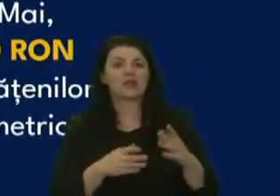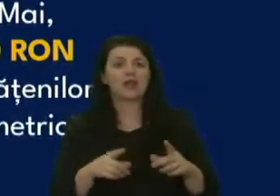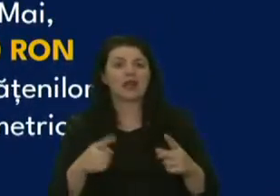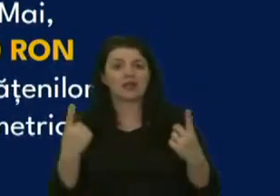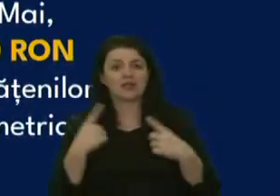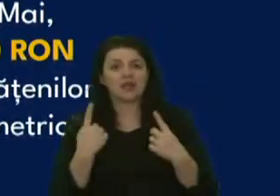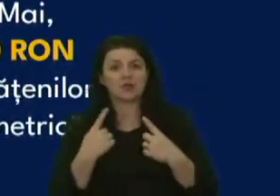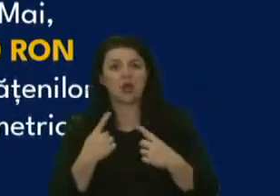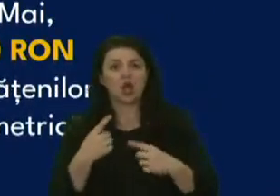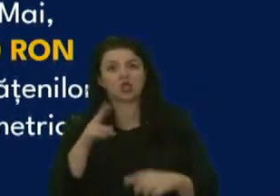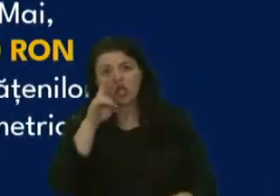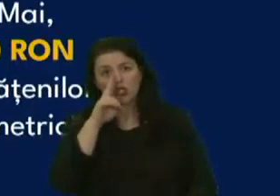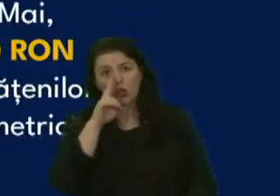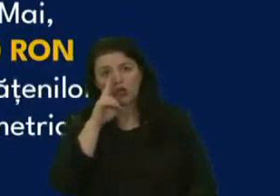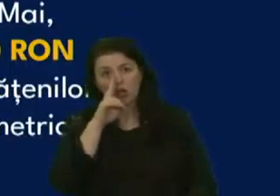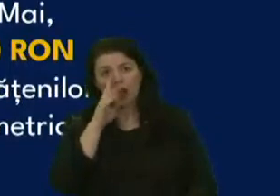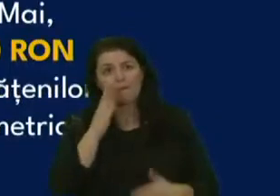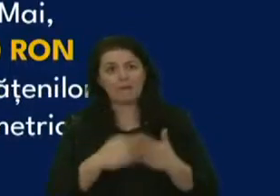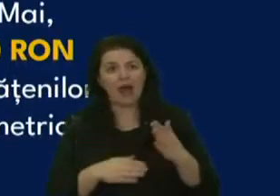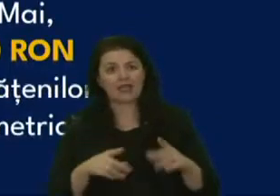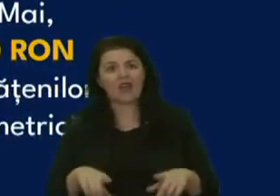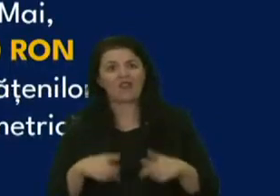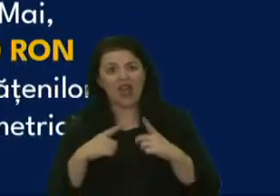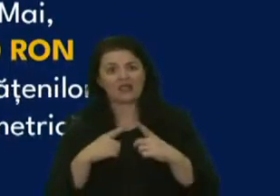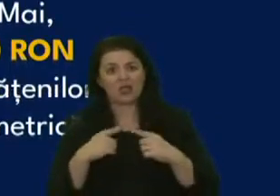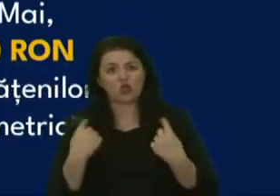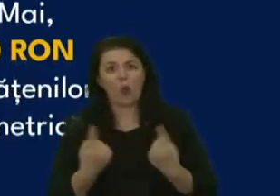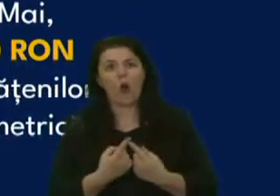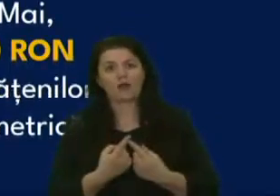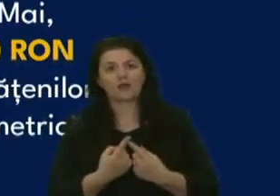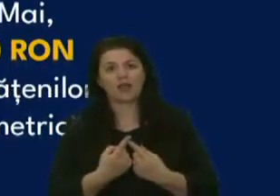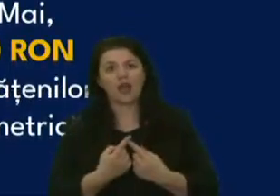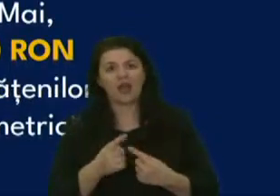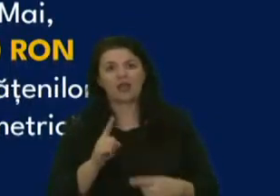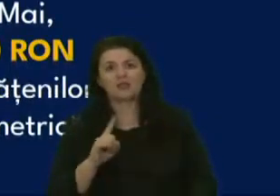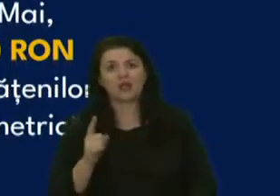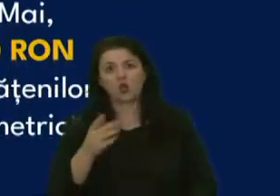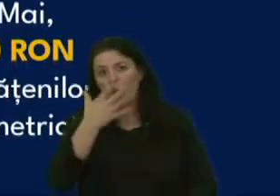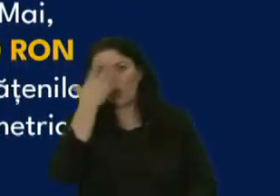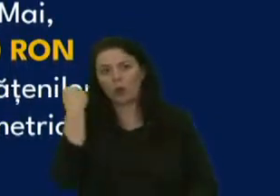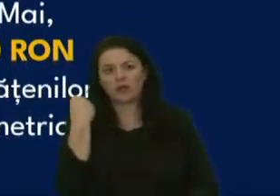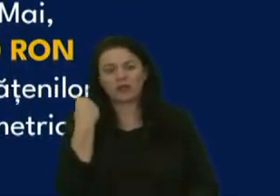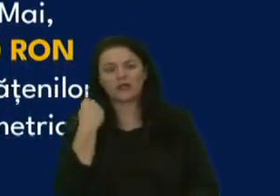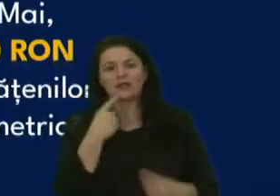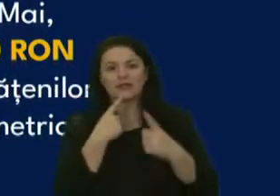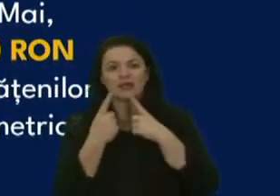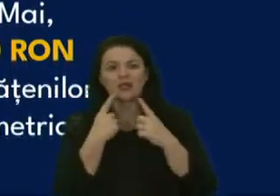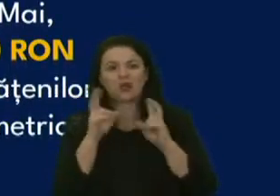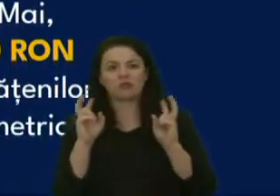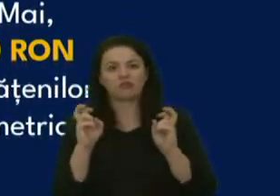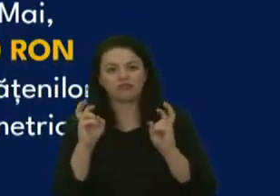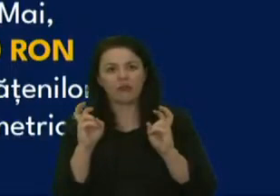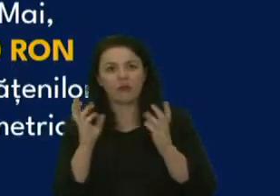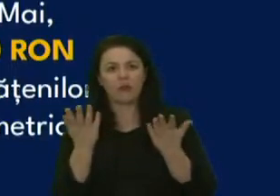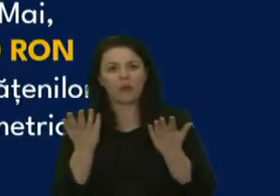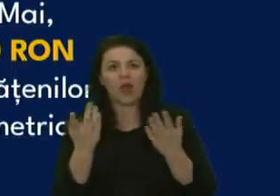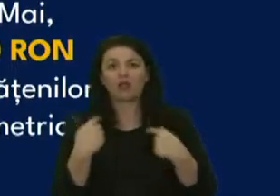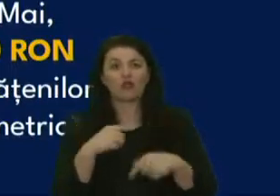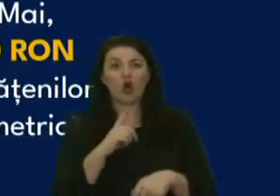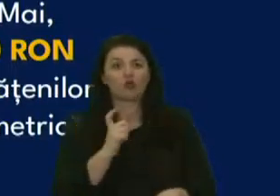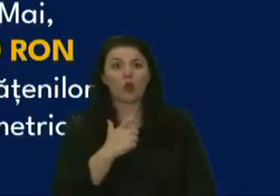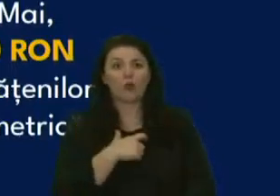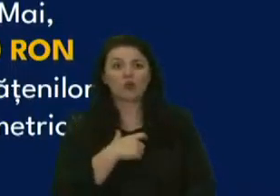cu zi și toaleta este partea vieții noastre și trebuie să nu omitem să discutăm asemenea subiecte ca administratori noi nu putem